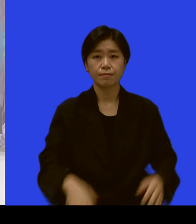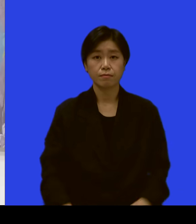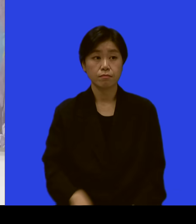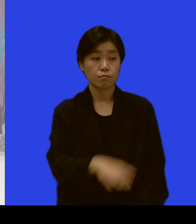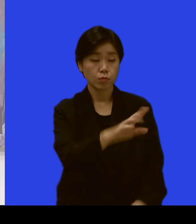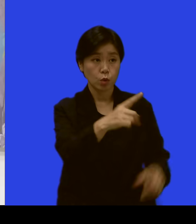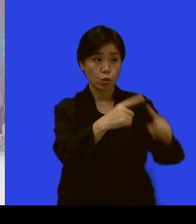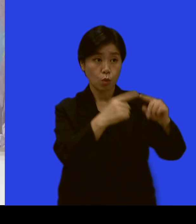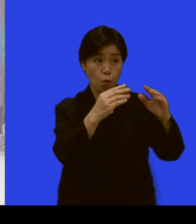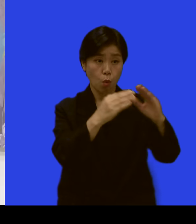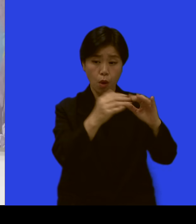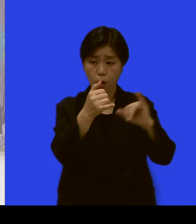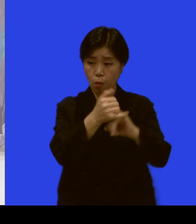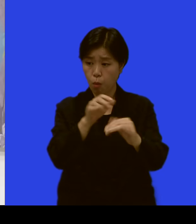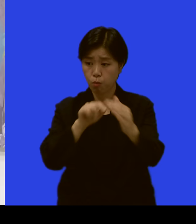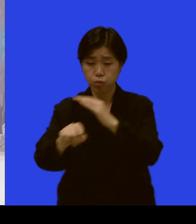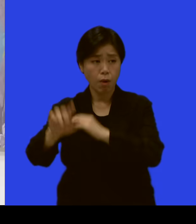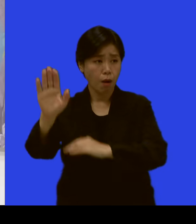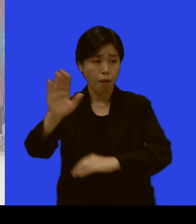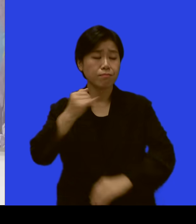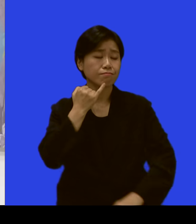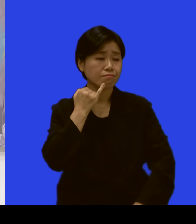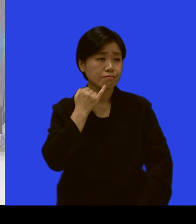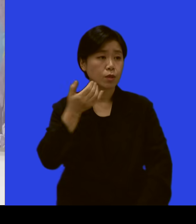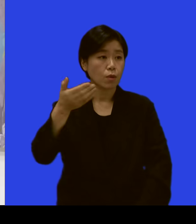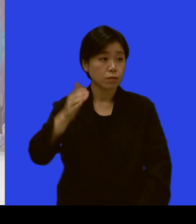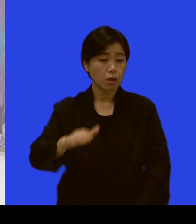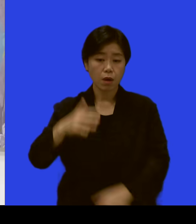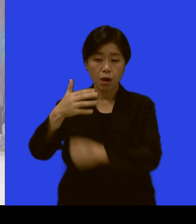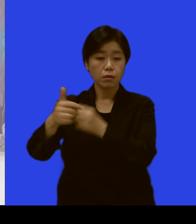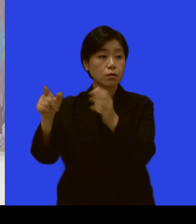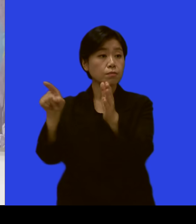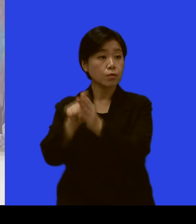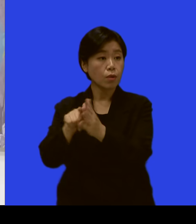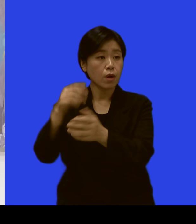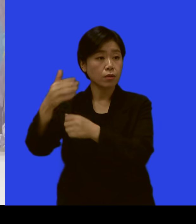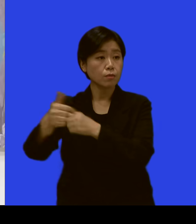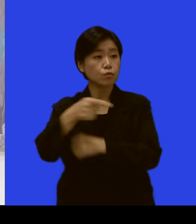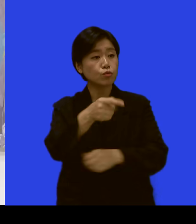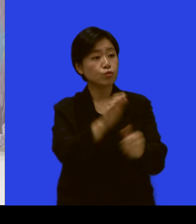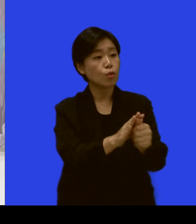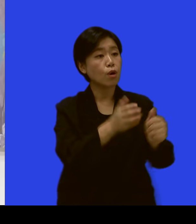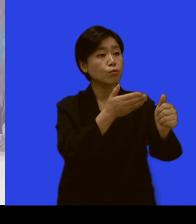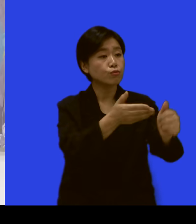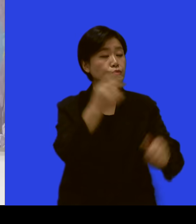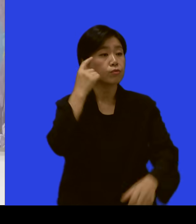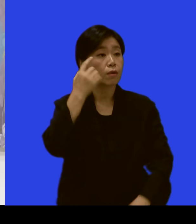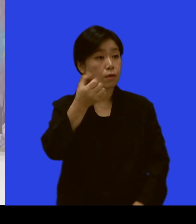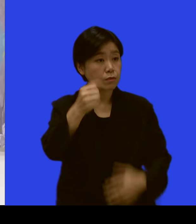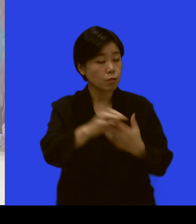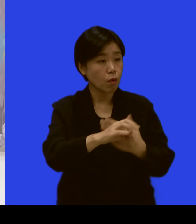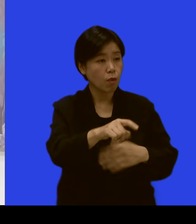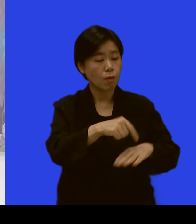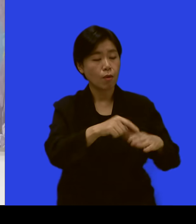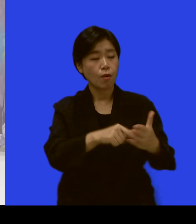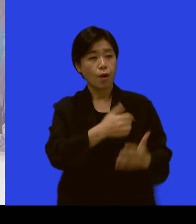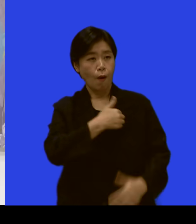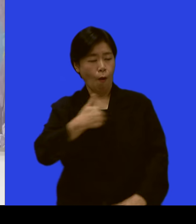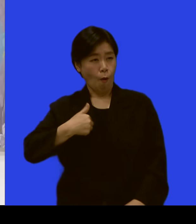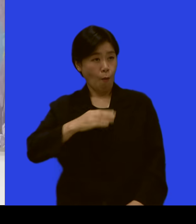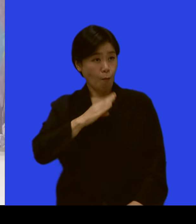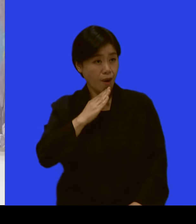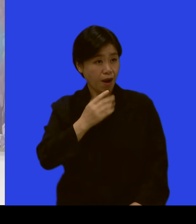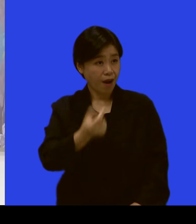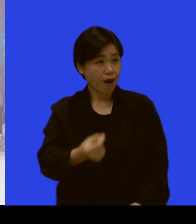네 그렇게 대단한 분이 뒷백이라고 하면 든든하지 않겠냐. 예. 하나님이 있다. 너 사랑한다. 어. 나보다 훨씬